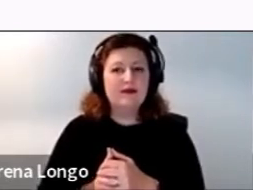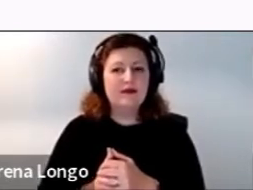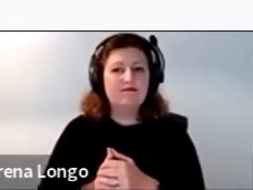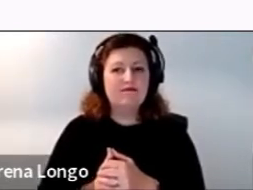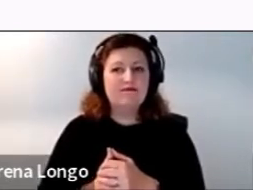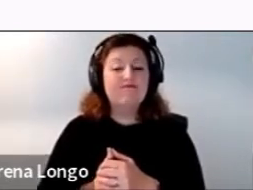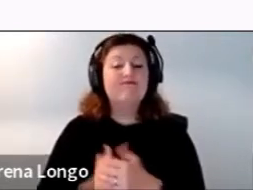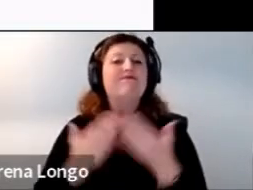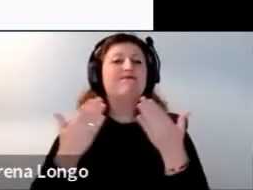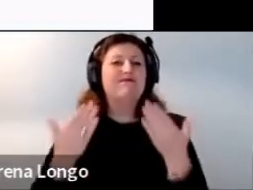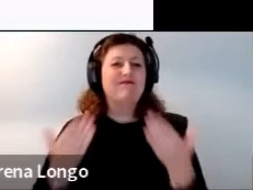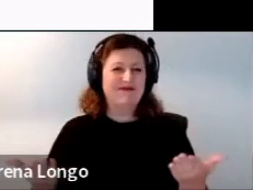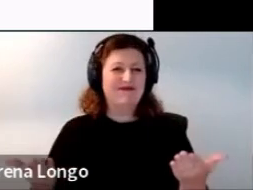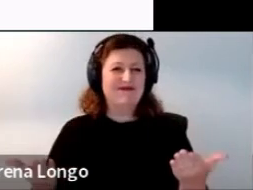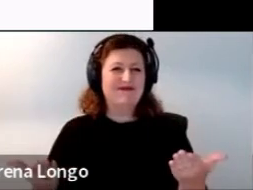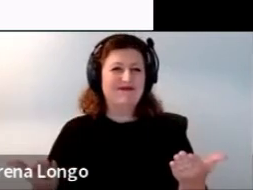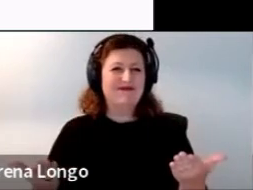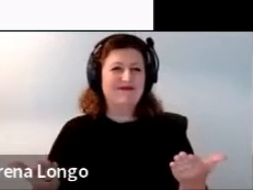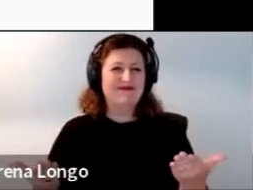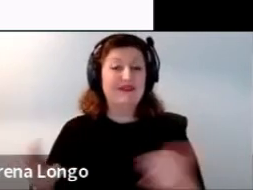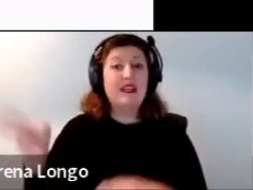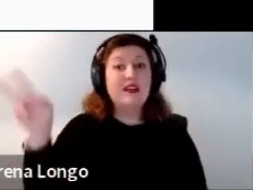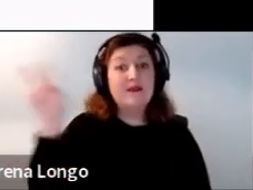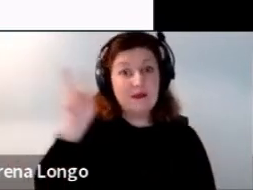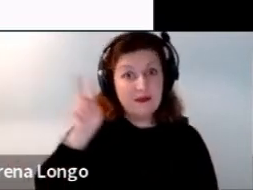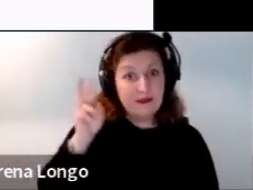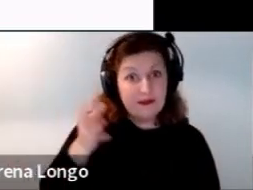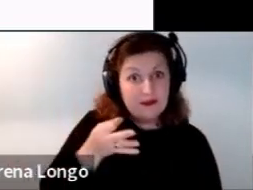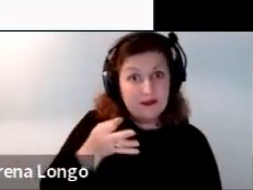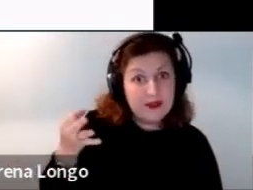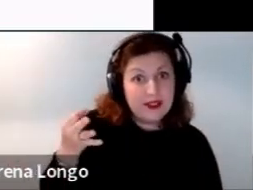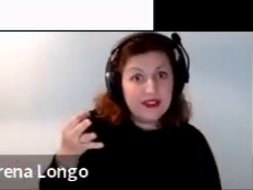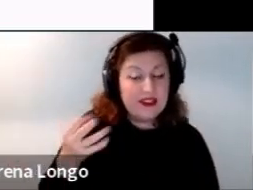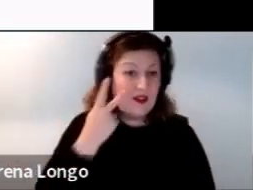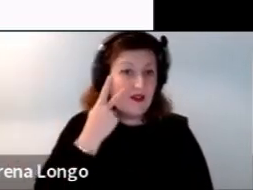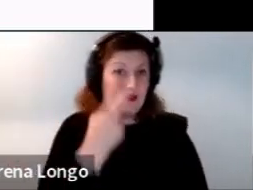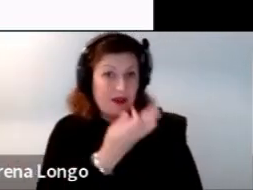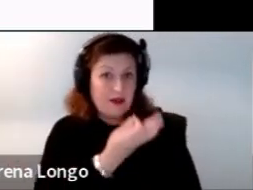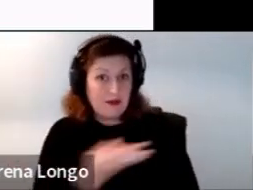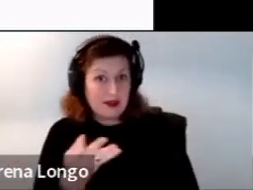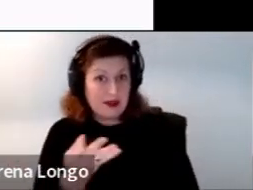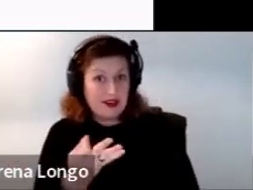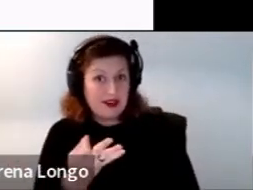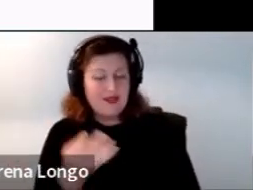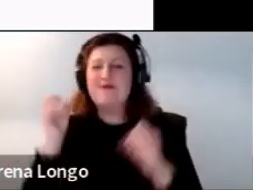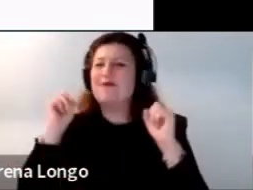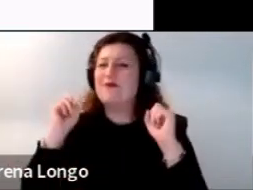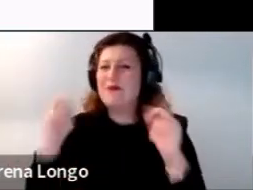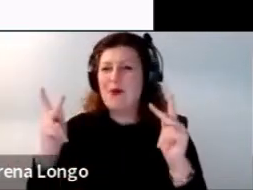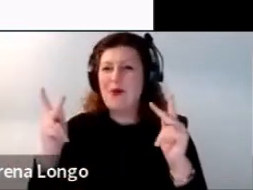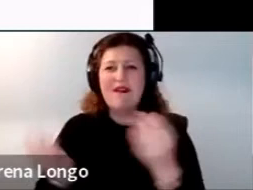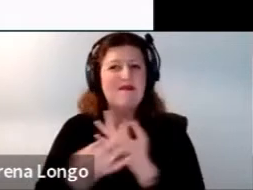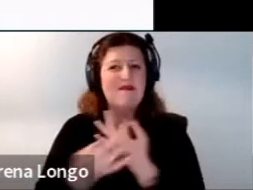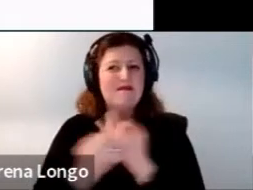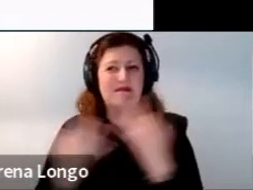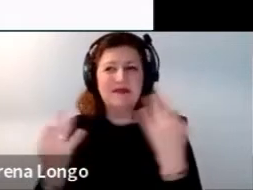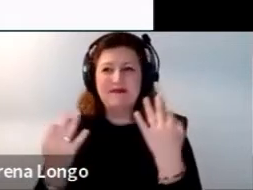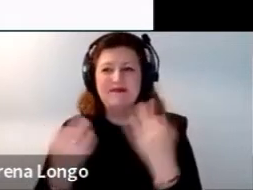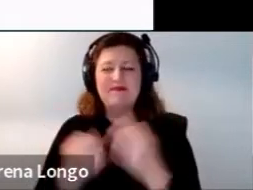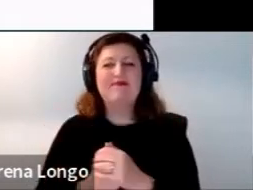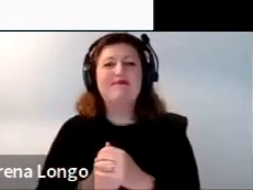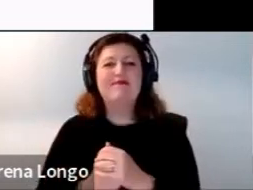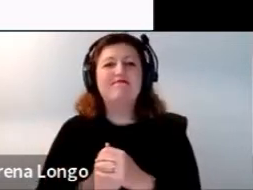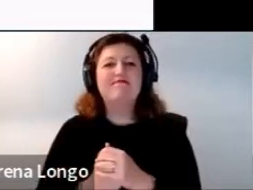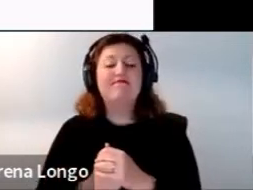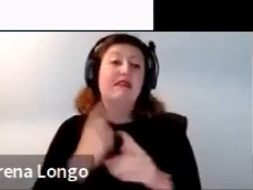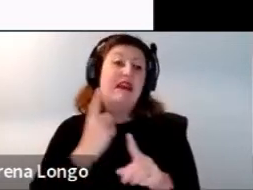Questo è Ecco, mi sentite? Vedete schermo? Tutto. aspettava, siamo entrati in Ottimo. ordine così come lo vedo. Beh,